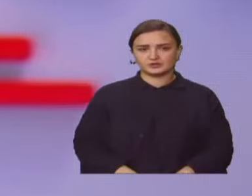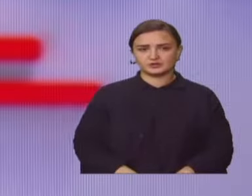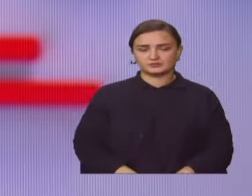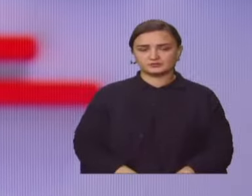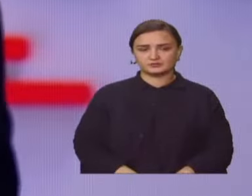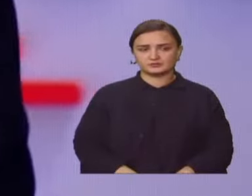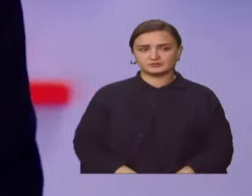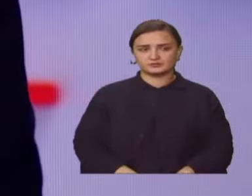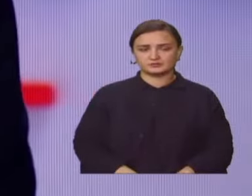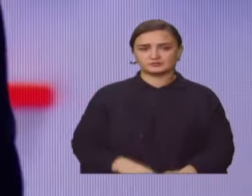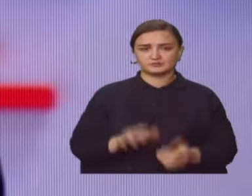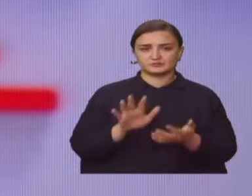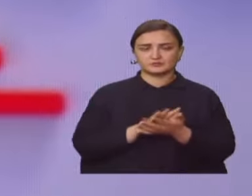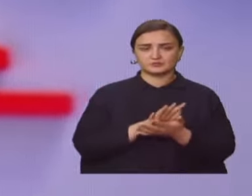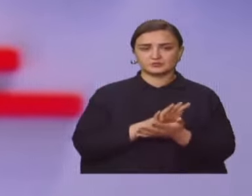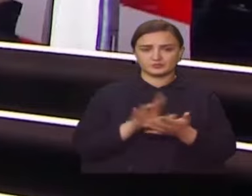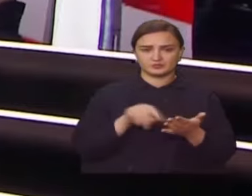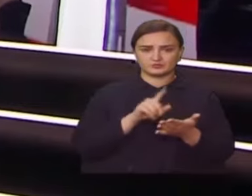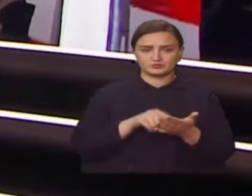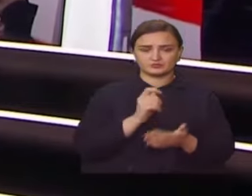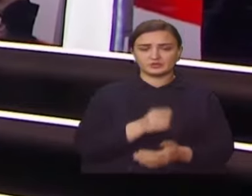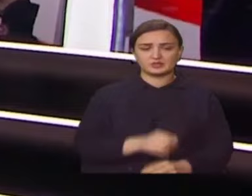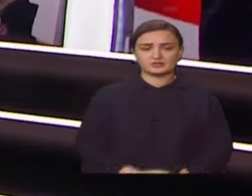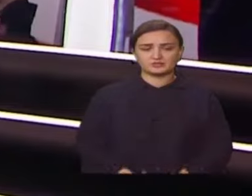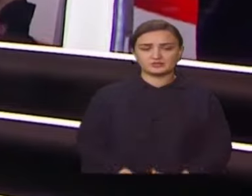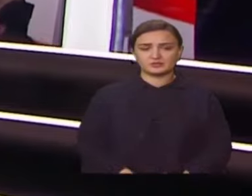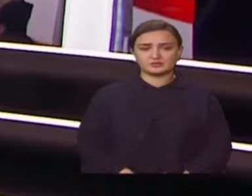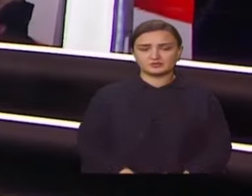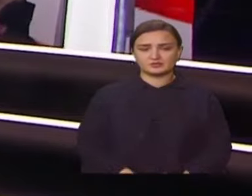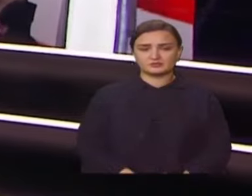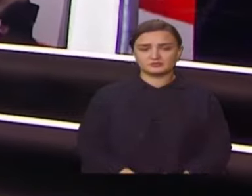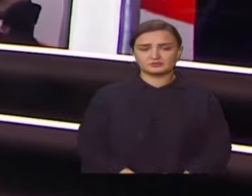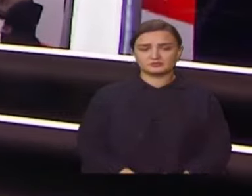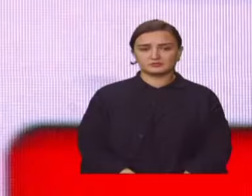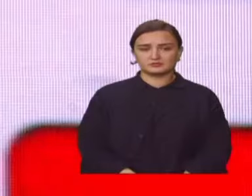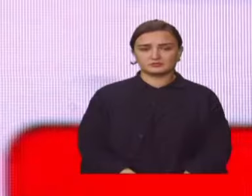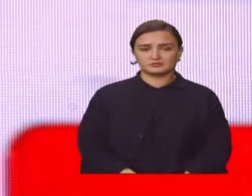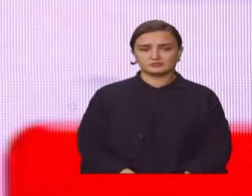წუთს მოგცემთ იმისთვის, რომ უპასუხოთ ბატონ გივის კითხვას. ეს კითხვა ძალიან მარტივი არის.